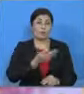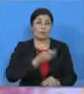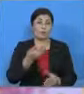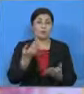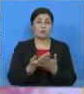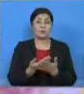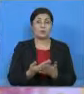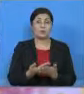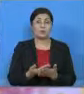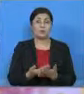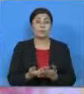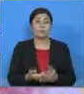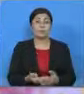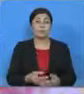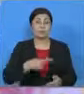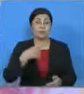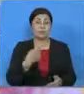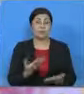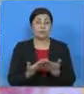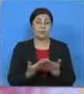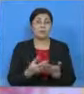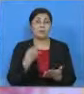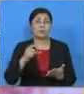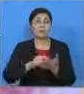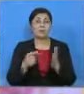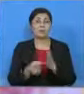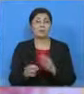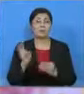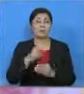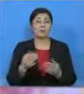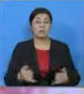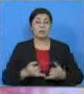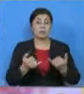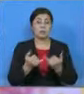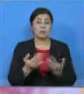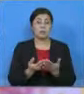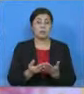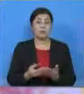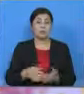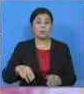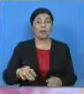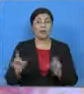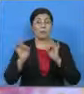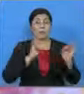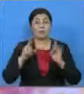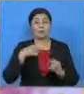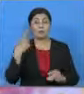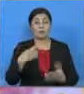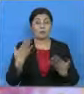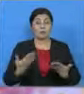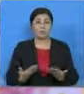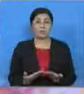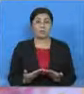особенно поприветствовать сегодня наших первоклашек, для которых сегодня прозвучит первый в их